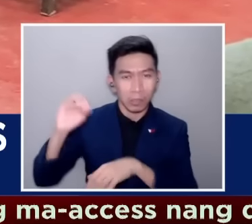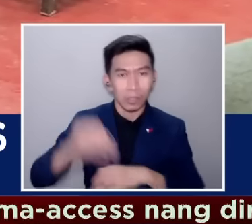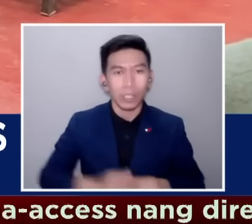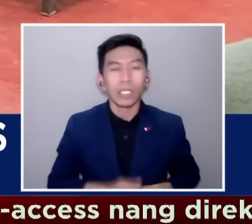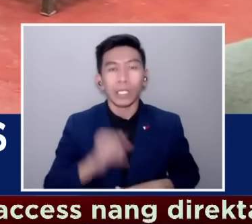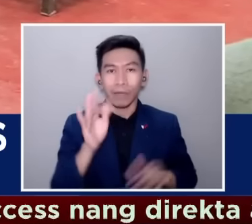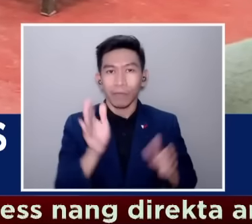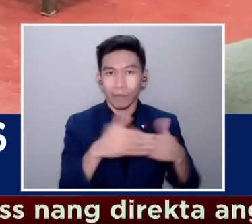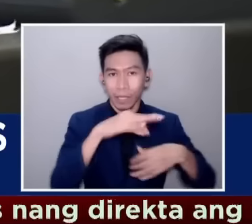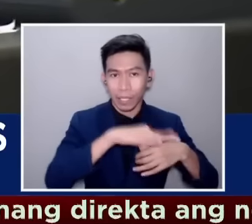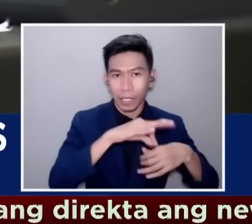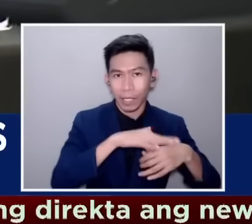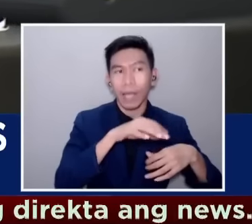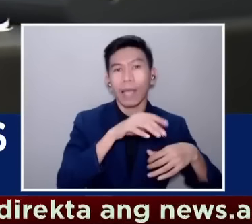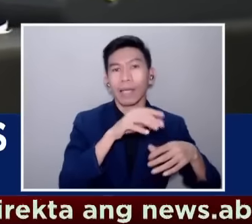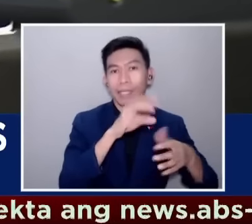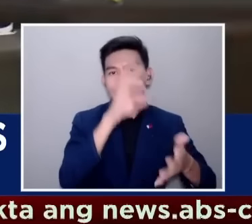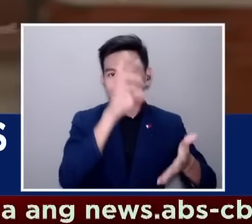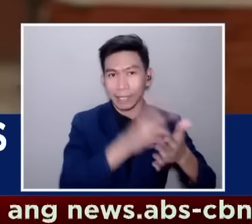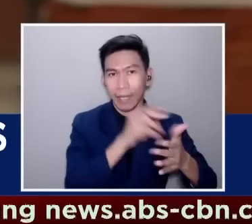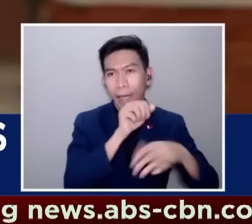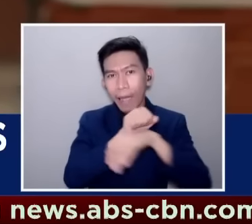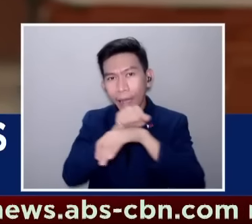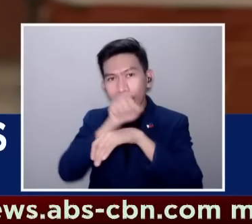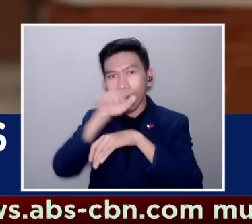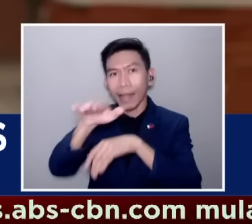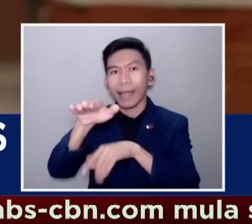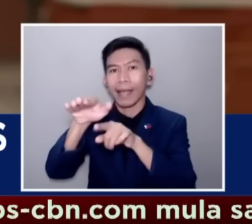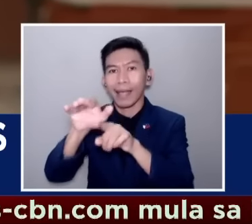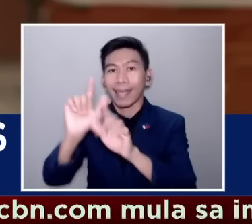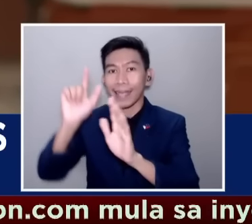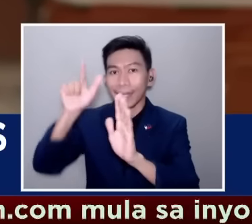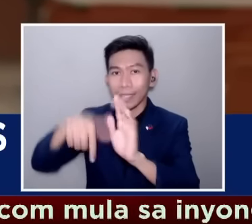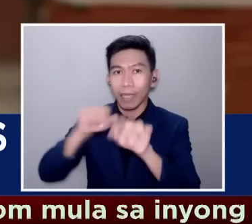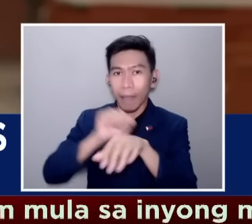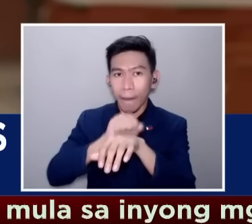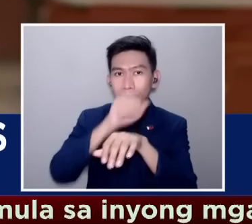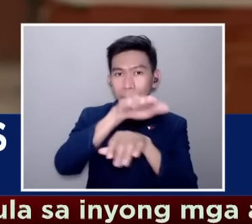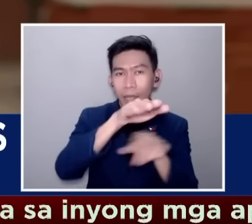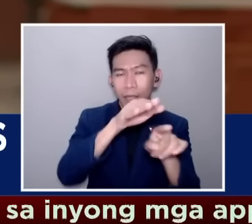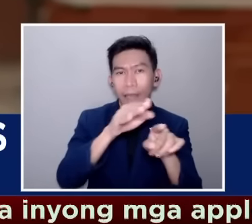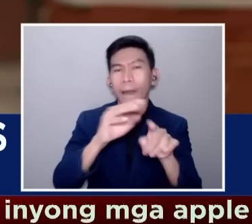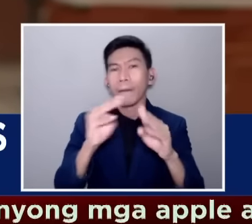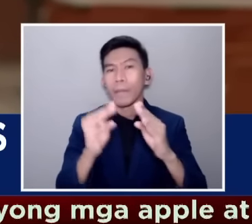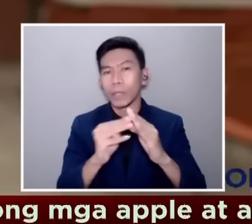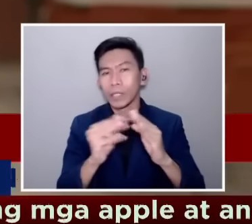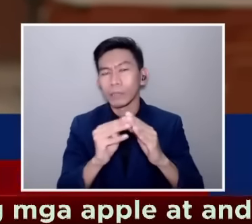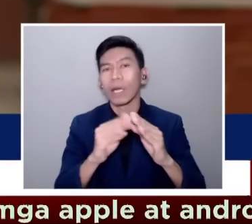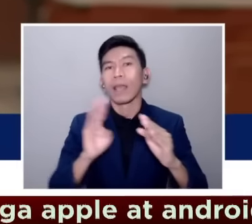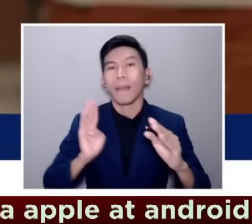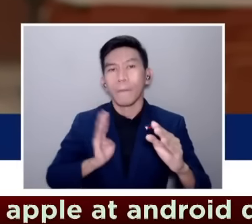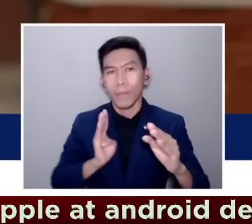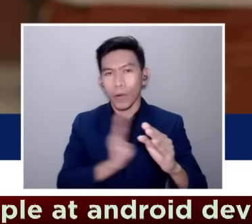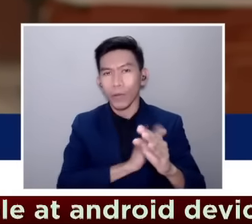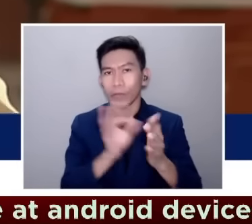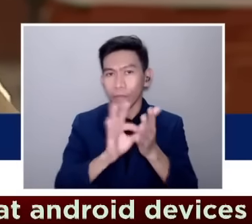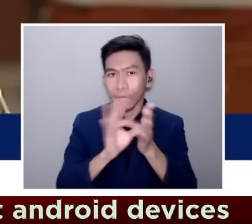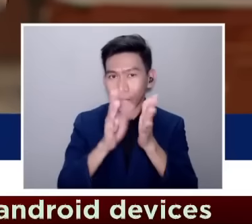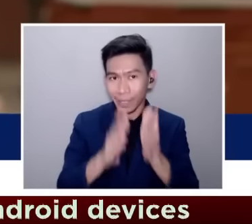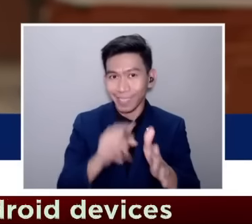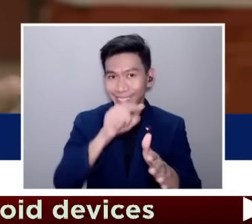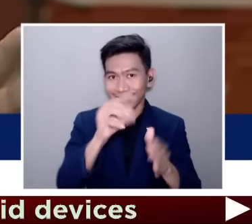result, mamaya, ayan po ay magpapadala ng result hindi lamang po sa Municipal Board of Canvassers ng bayan na yan, kung hindi po